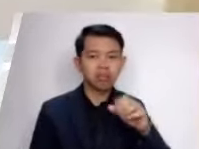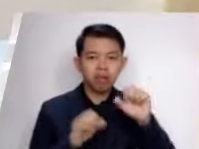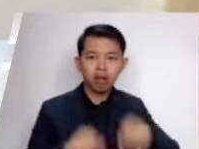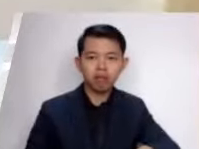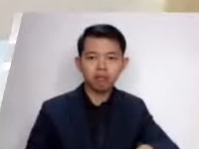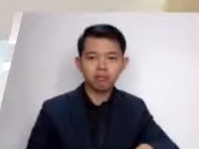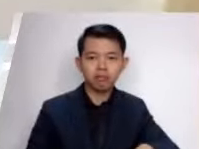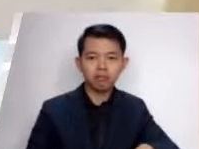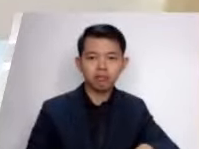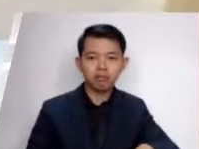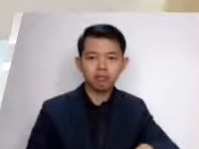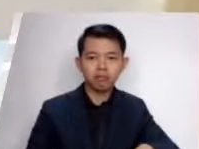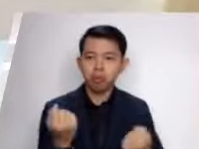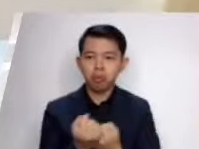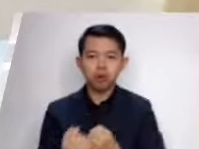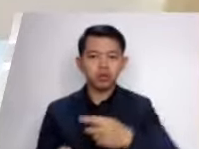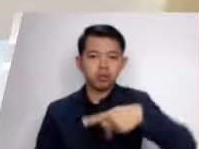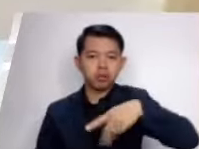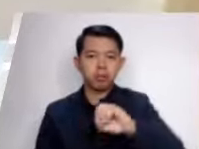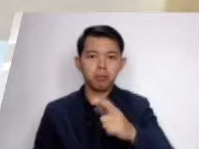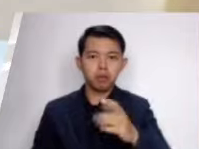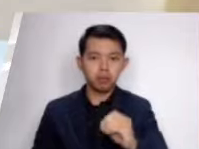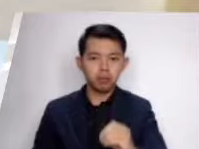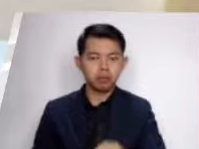Valley, Clark Pampanga,